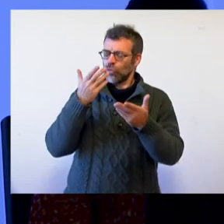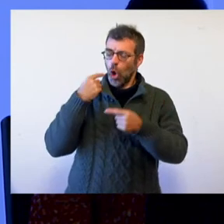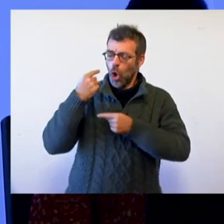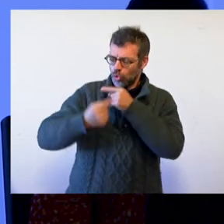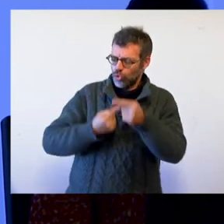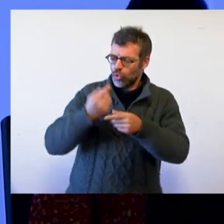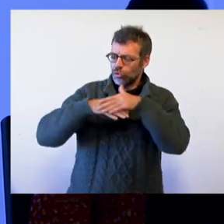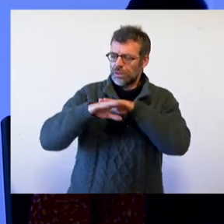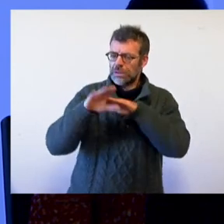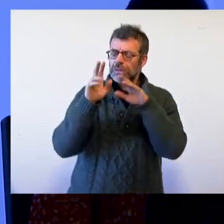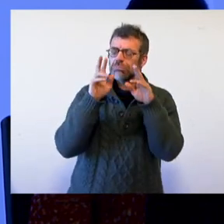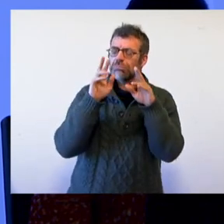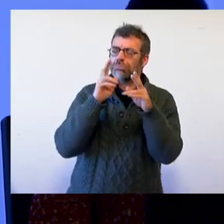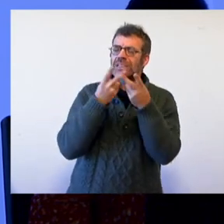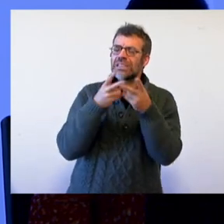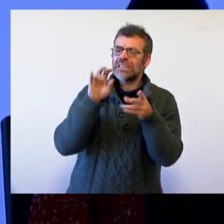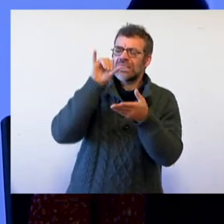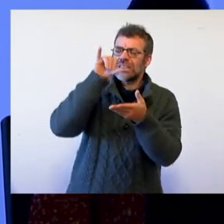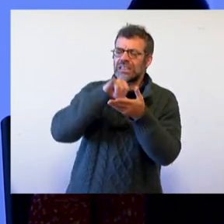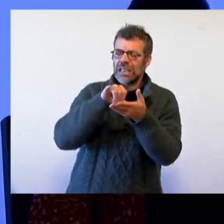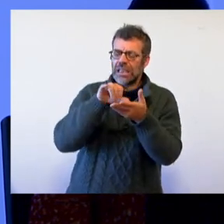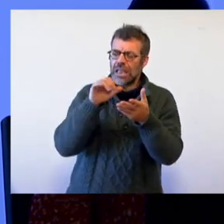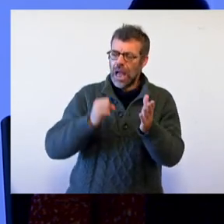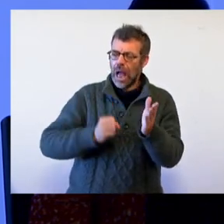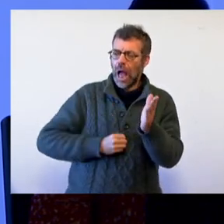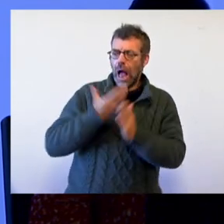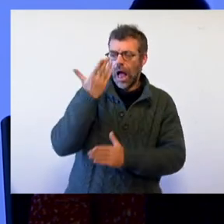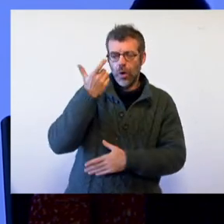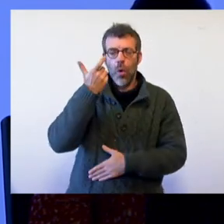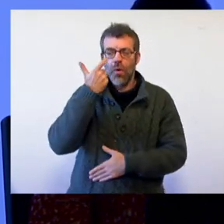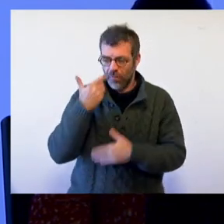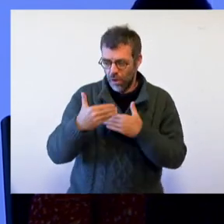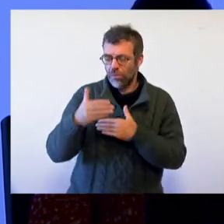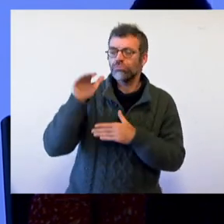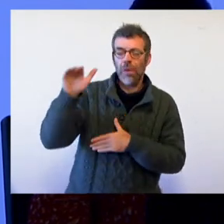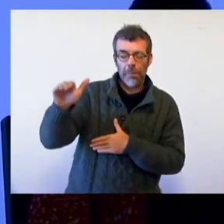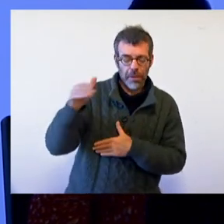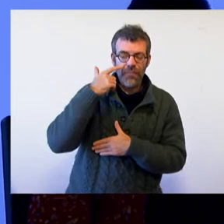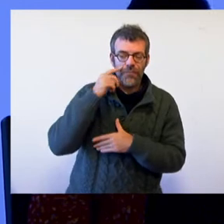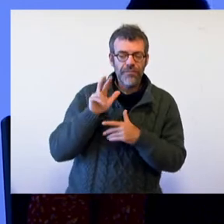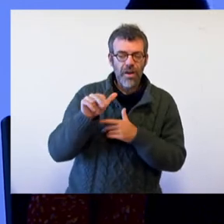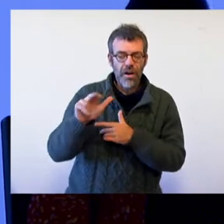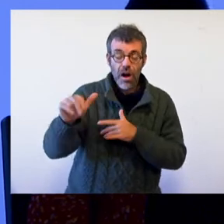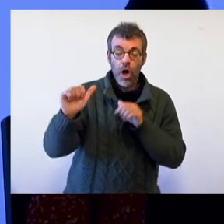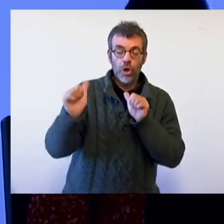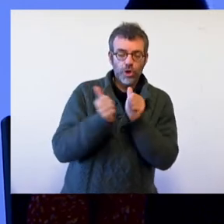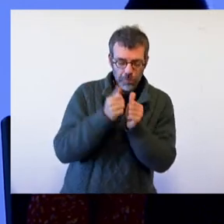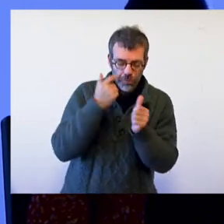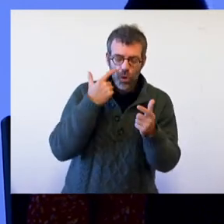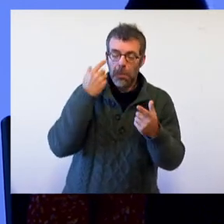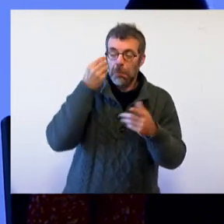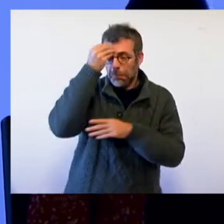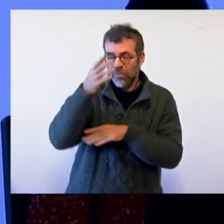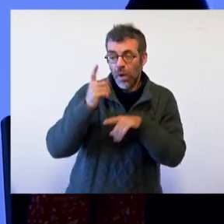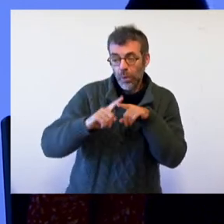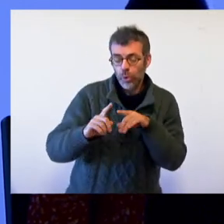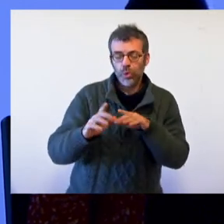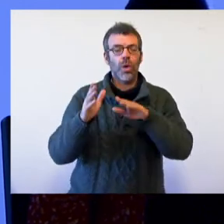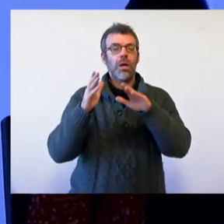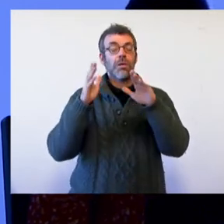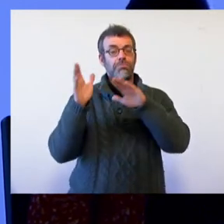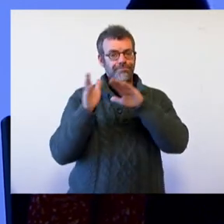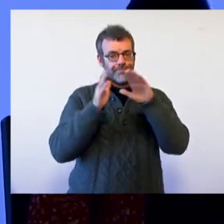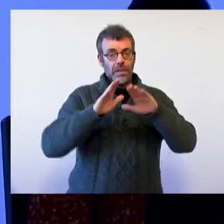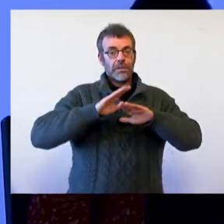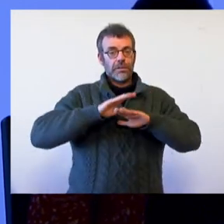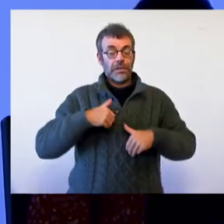comme c'est prévu, et je reviendrai vers vous là-dessus. Je voudrais juste, pour terminer, vous remercier tous et toutes